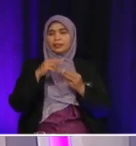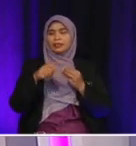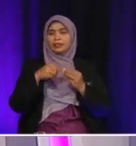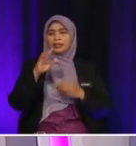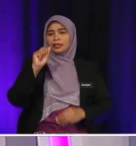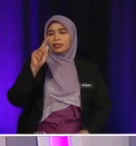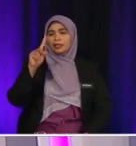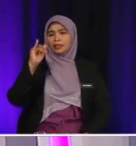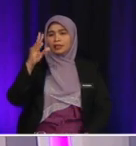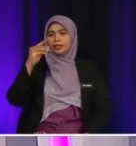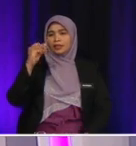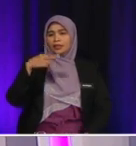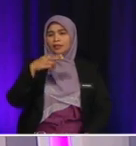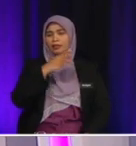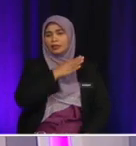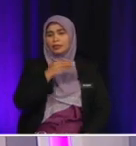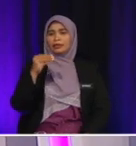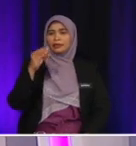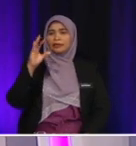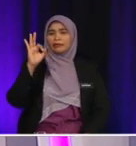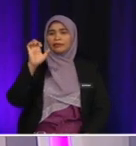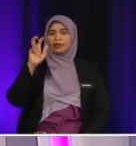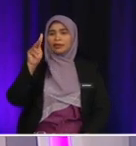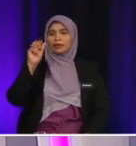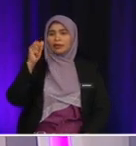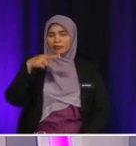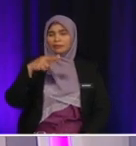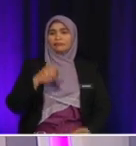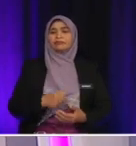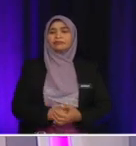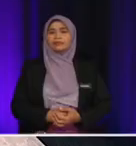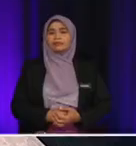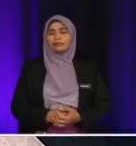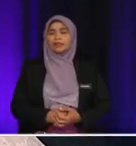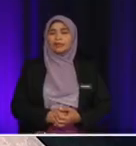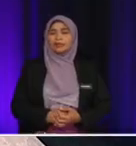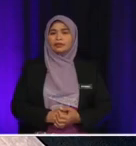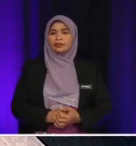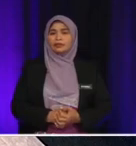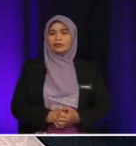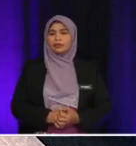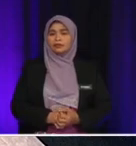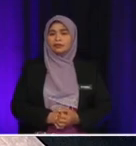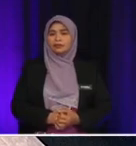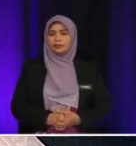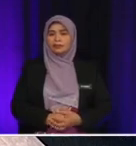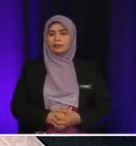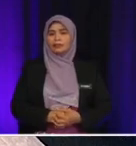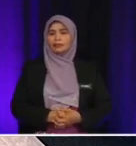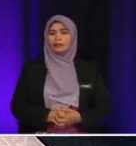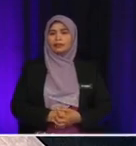akidah dan juga fqah macam mana nak jawab soalan ni Ustazah okey Alhamdulillah Allahumma salli wasallim ala